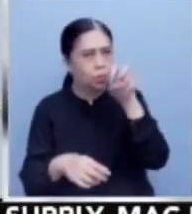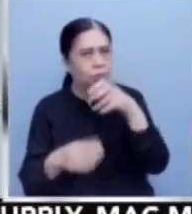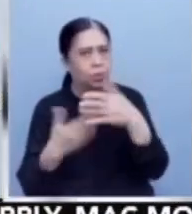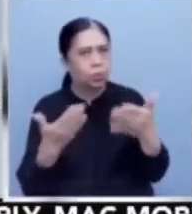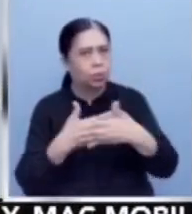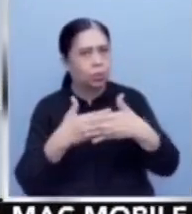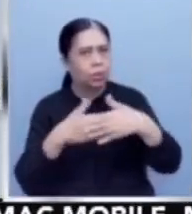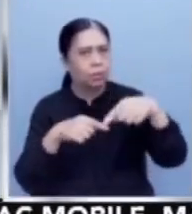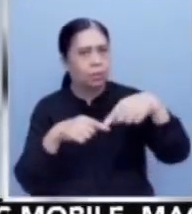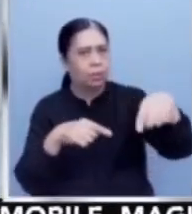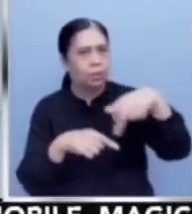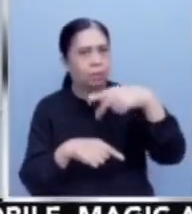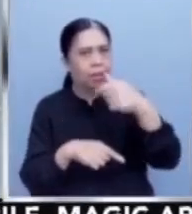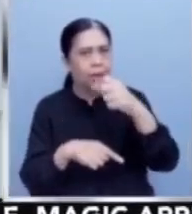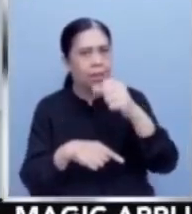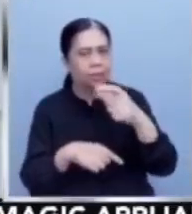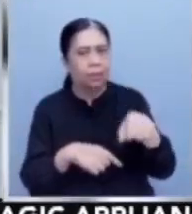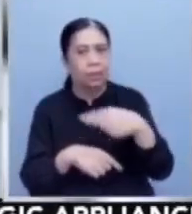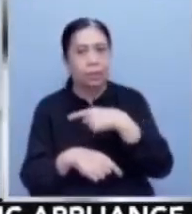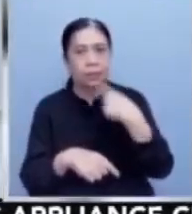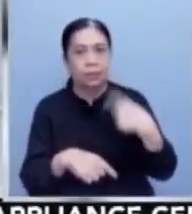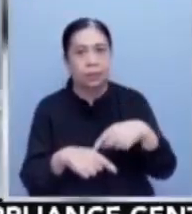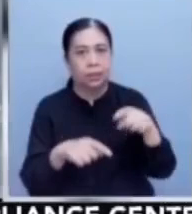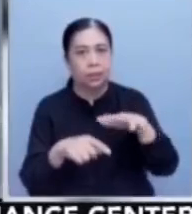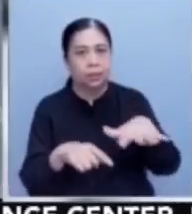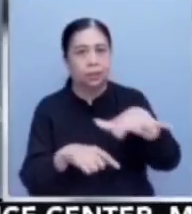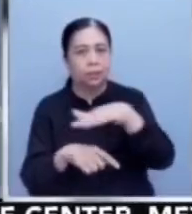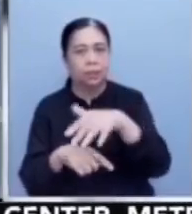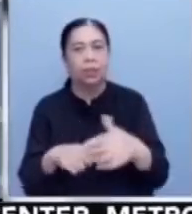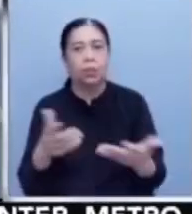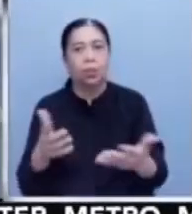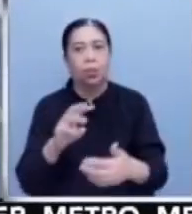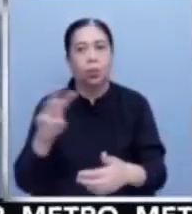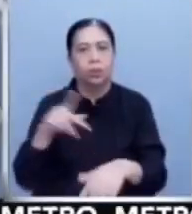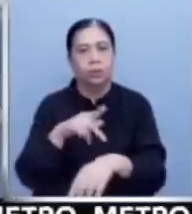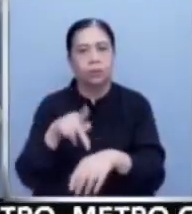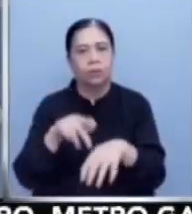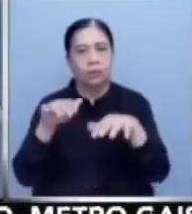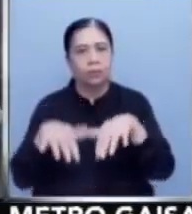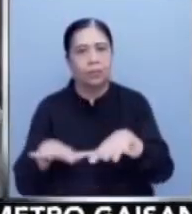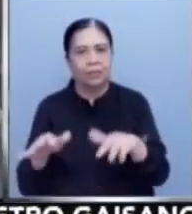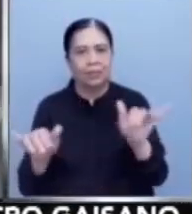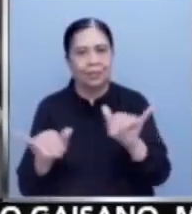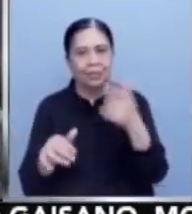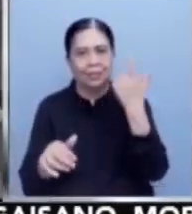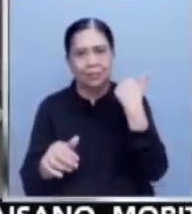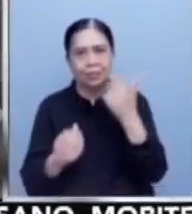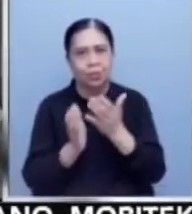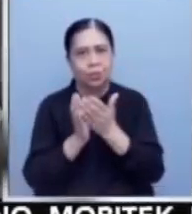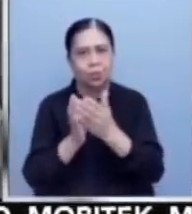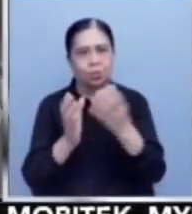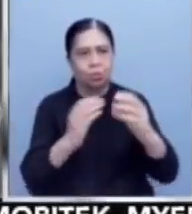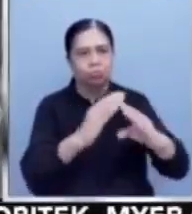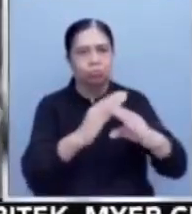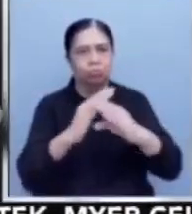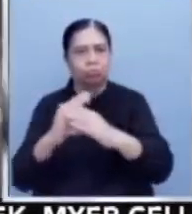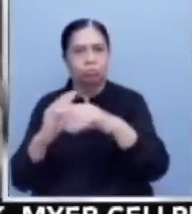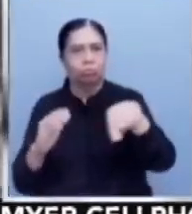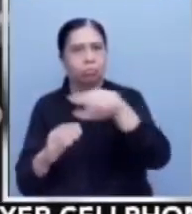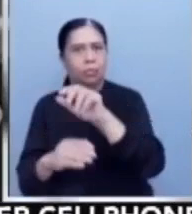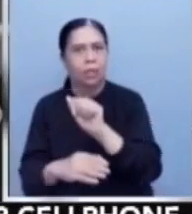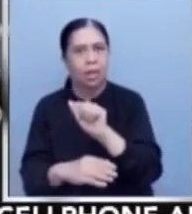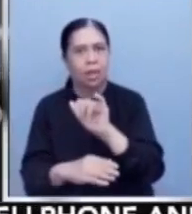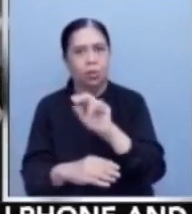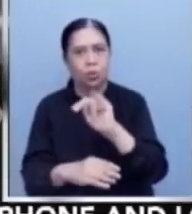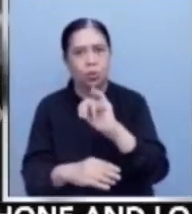Ang puwersang Chino ay nakakalat sa West Philippine Sea tulad ng mga sumubok na humarang sa resupply mission sa Ayungin Shoal noong August